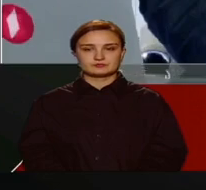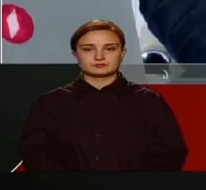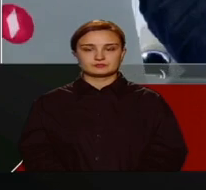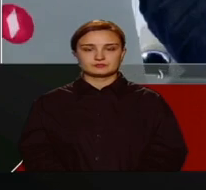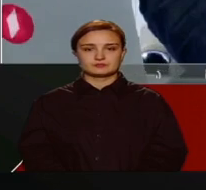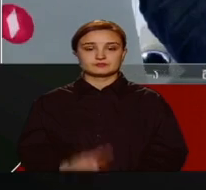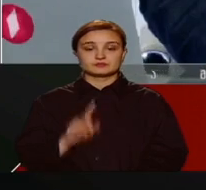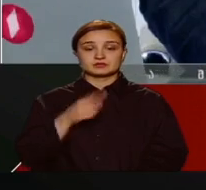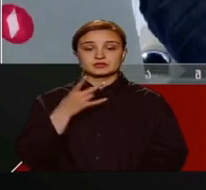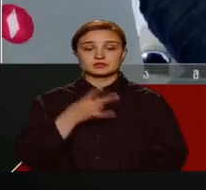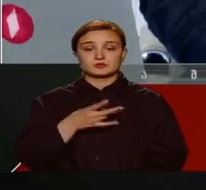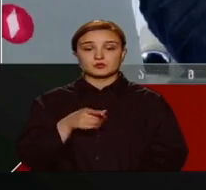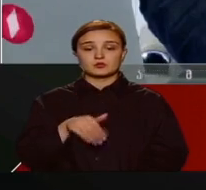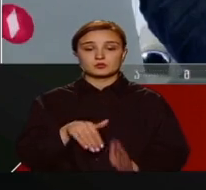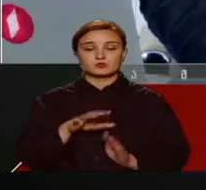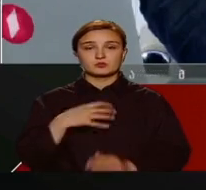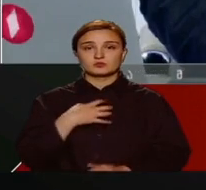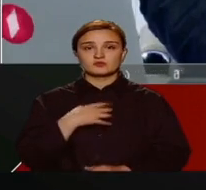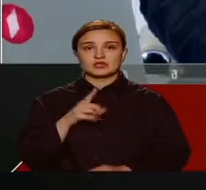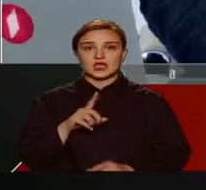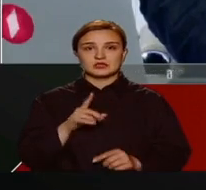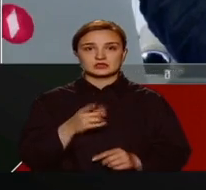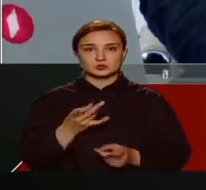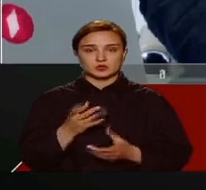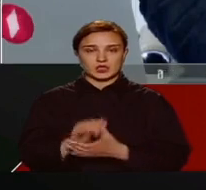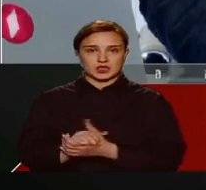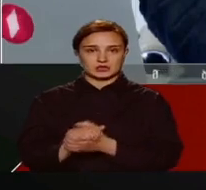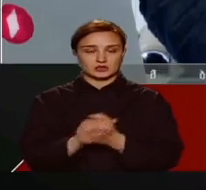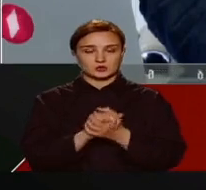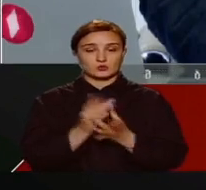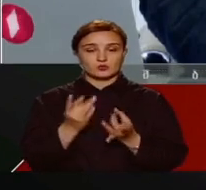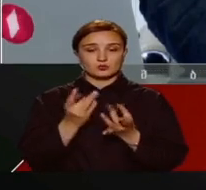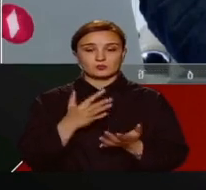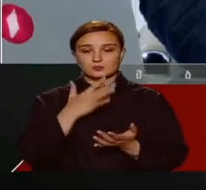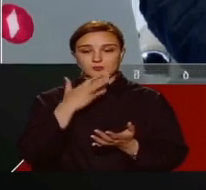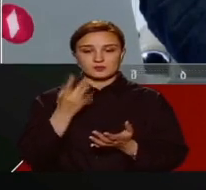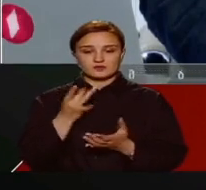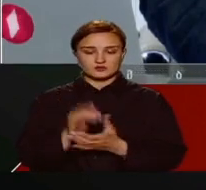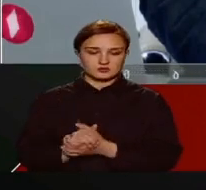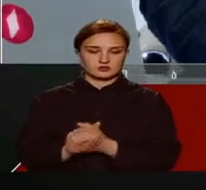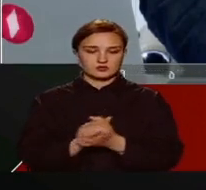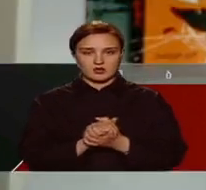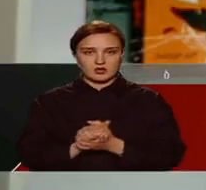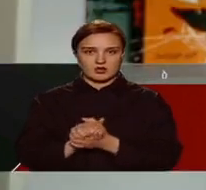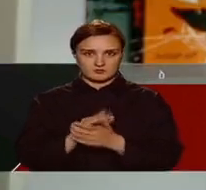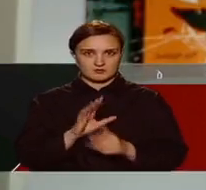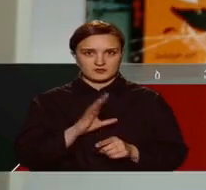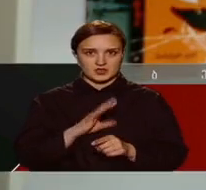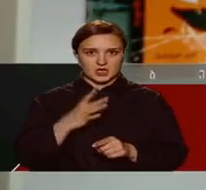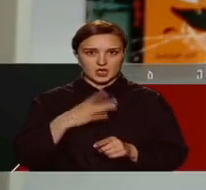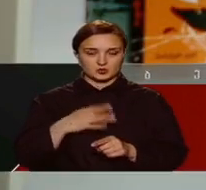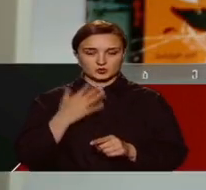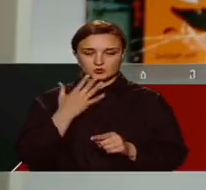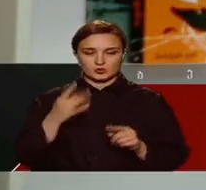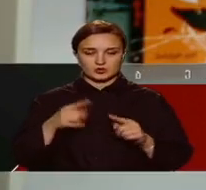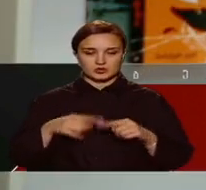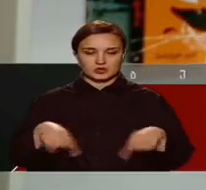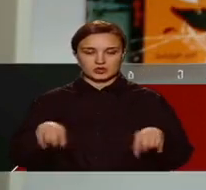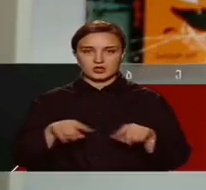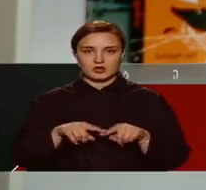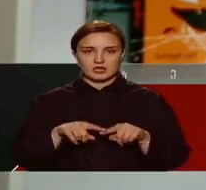რა თქმა უნდა, ამაზე უფრო მნიშვნელოვანზე რაზე შეიძლება გაერთიანდე. Უბრალოდ ბევრჯერ გაერთიანებულა ქართული პოლიტიკური სპექტრი და ვინაიდან ის არ